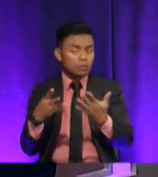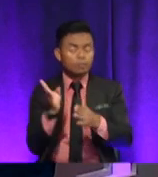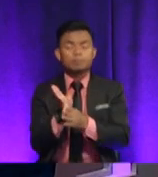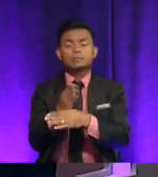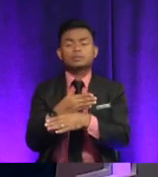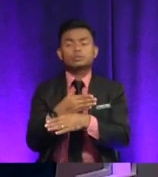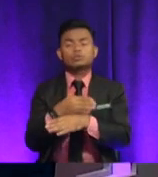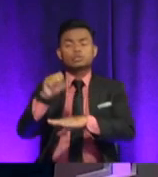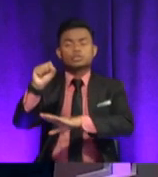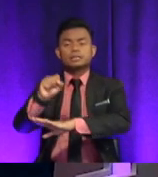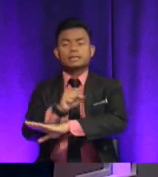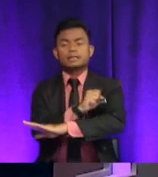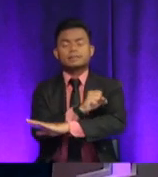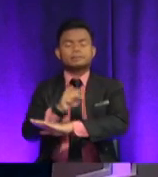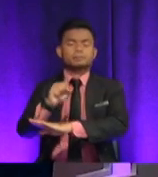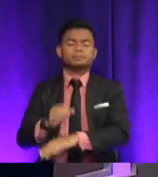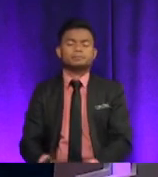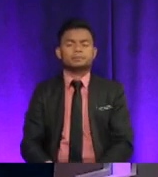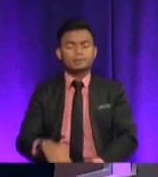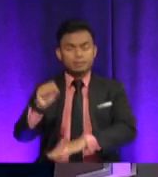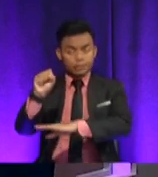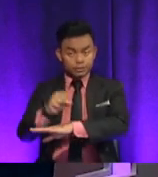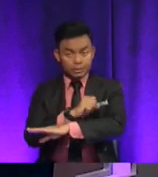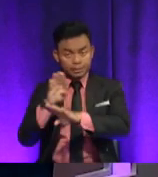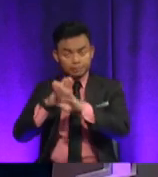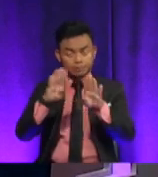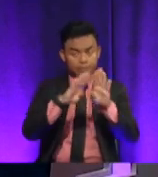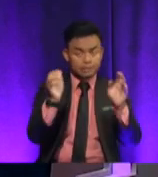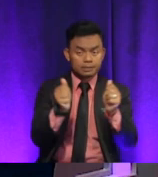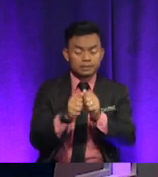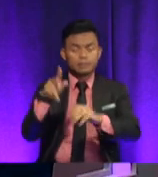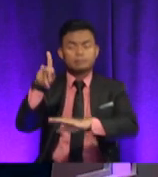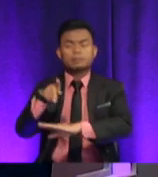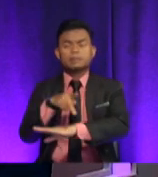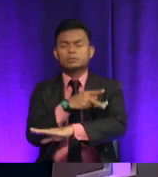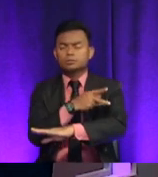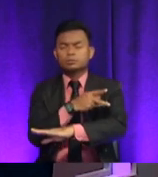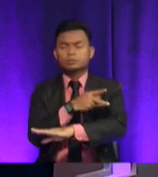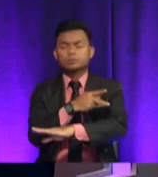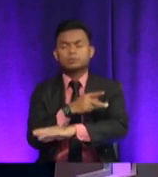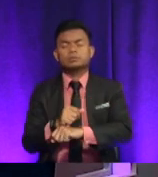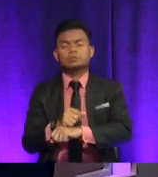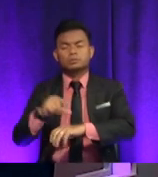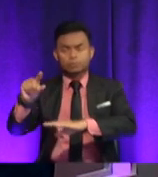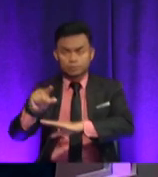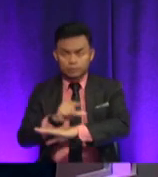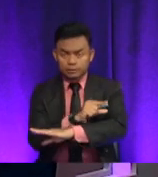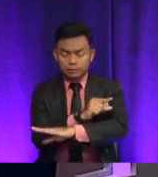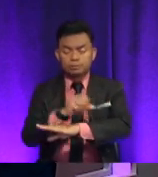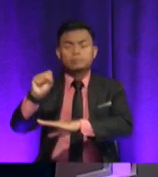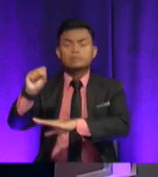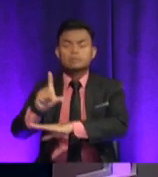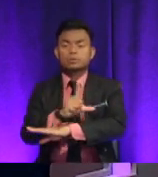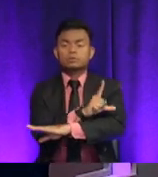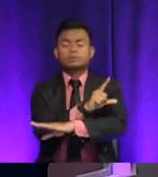sebut seketika tadi syair ini dia berbeda dengan Pantun berbeda dengan syair berbeda dengan gurindam berbeda dengan